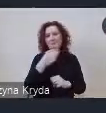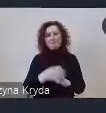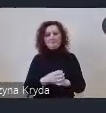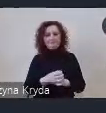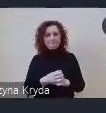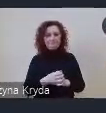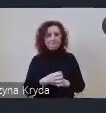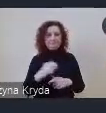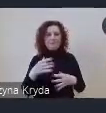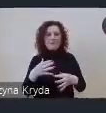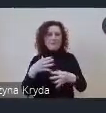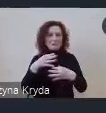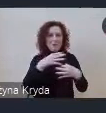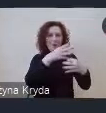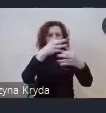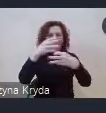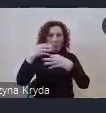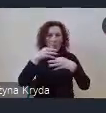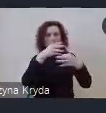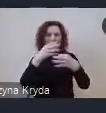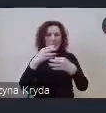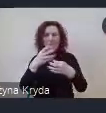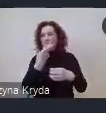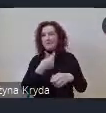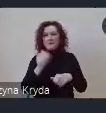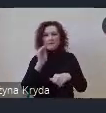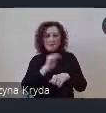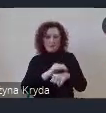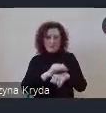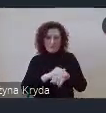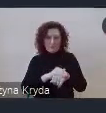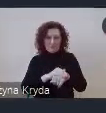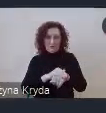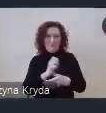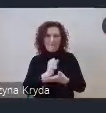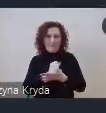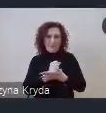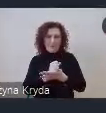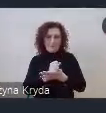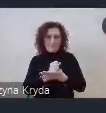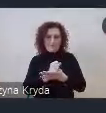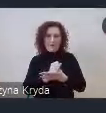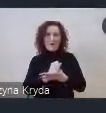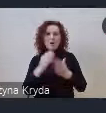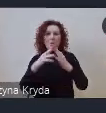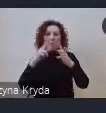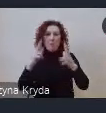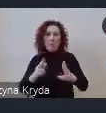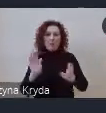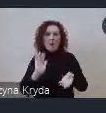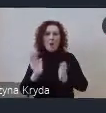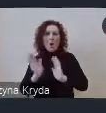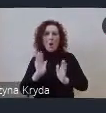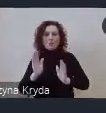schody kręcone niedozwolone prawnie w budynkach z opieki zdrowotnej i w budynkach przeznaczonych na